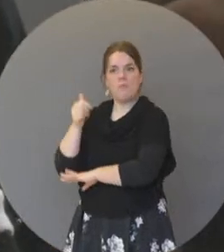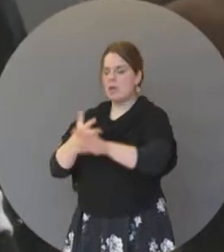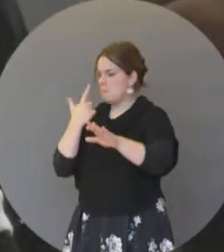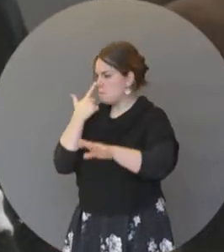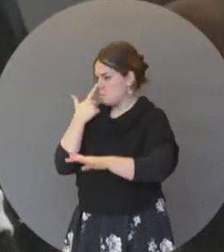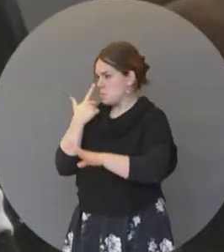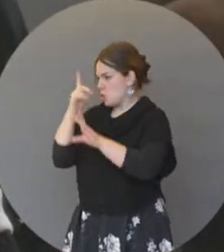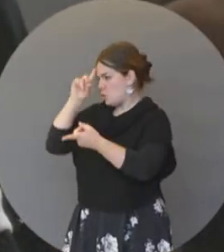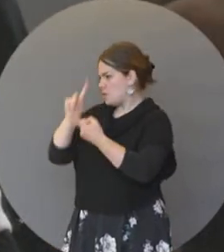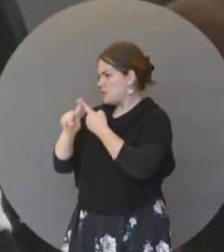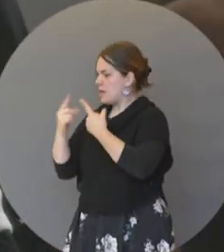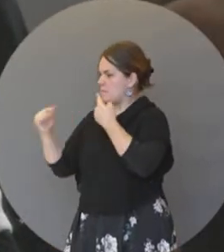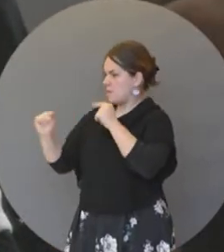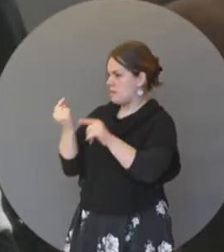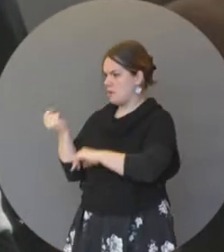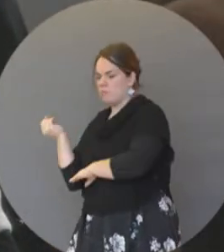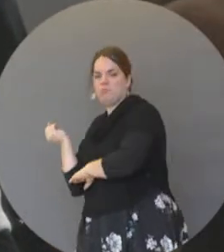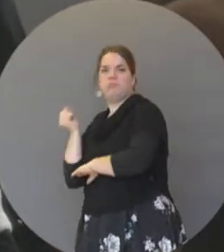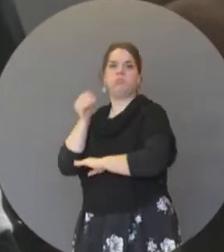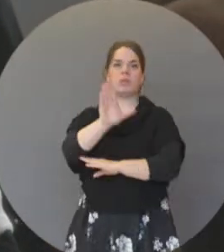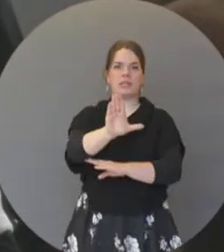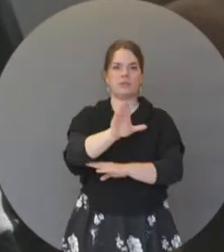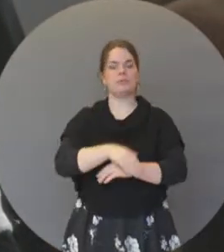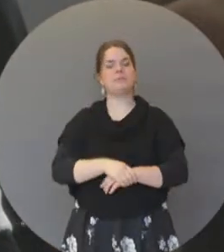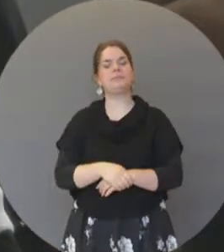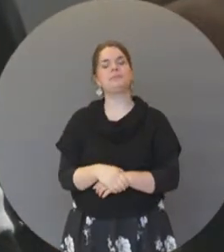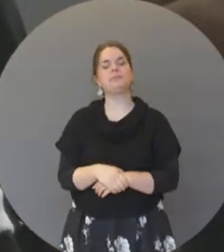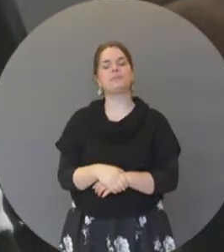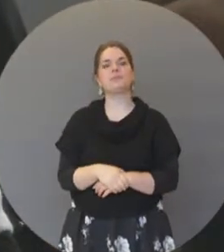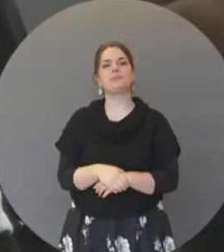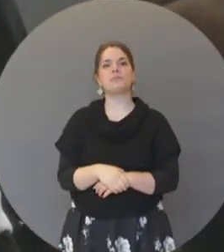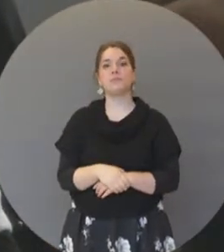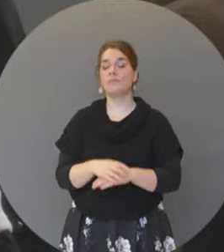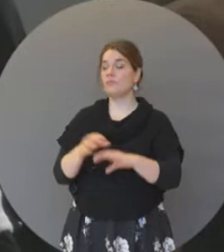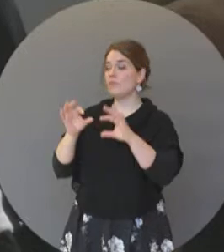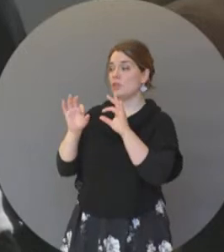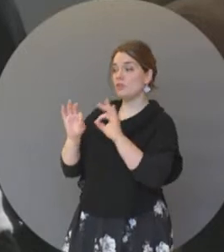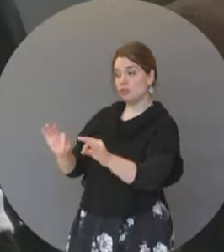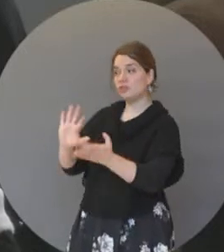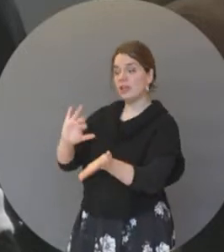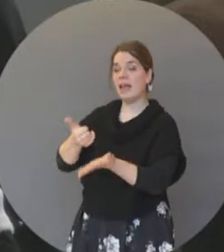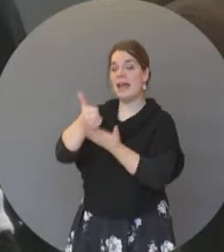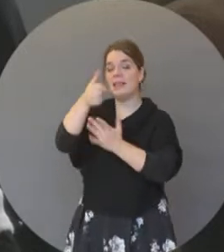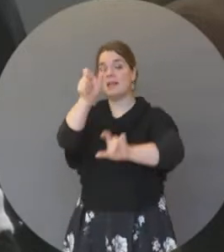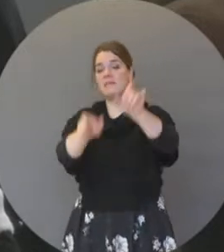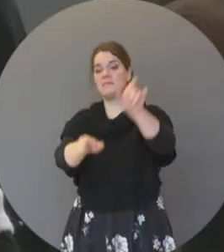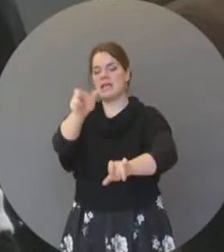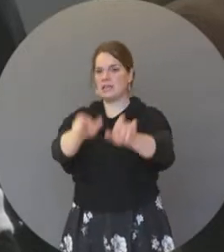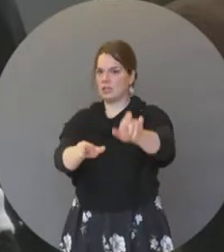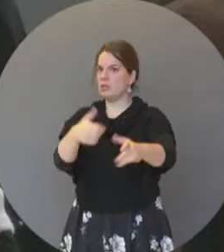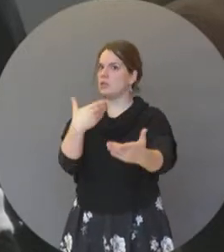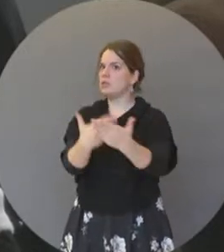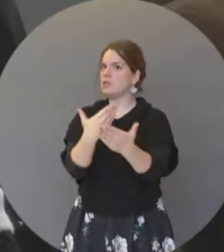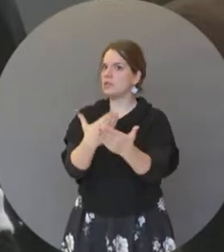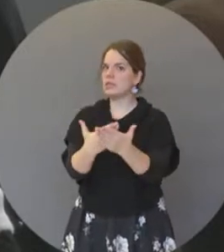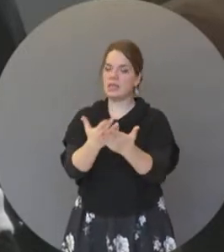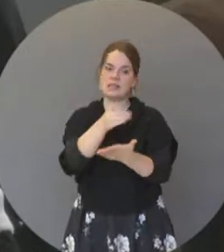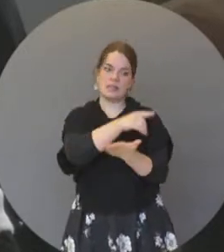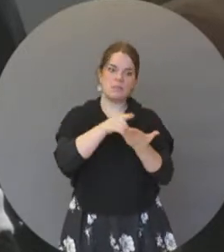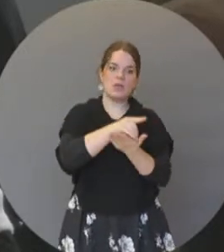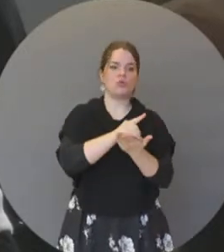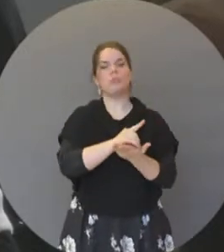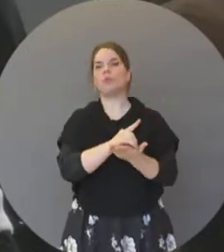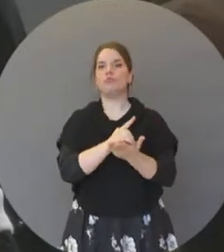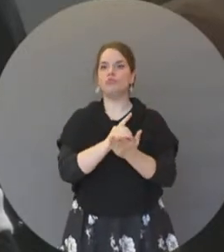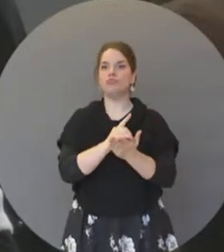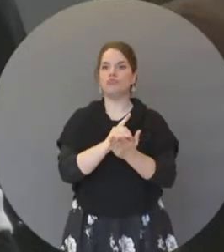débat de politique départementale en effet l'aide à la personne est au cœur non seulement de nos compétences ici au département